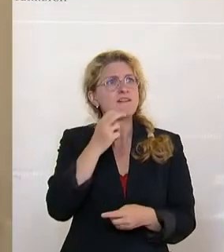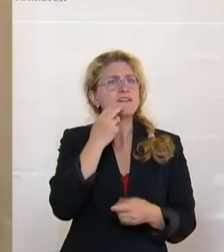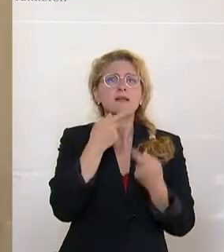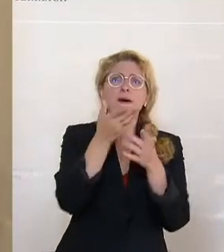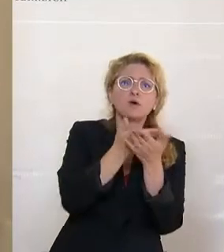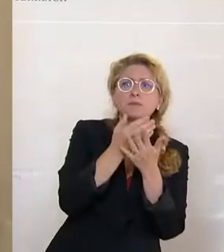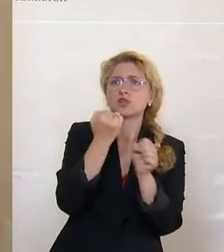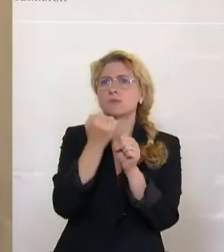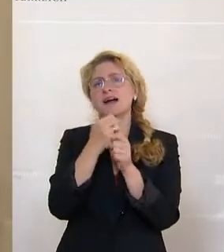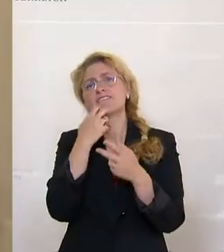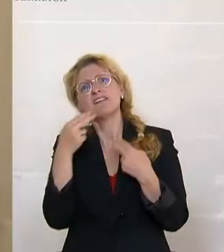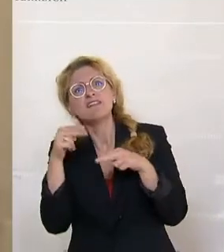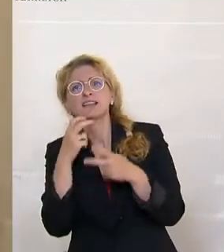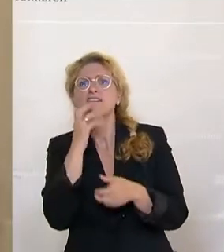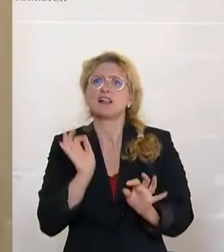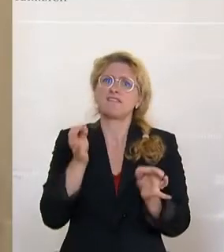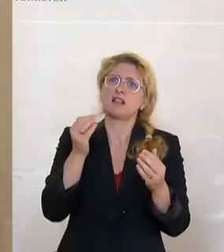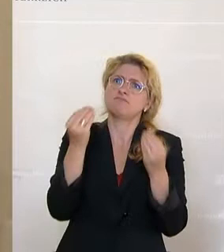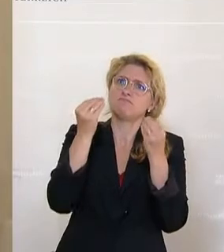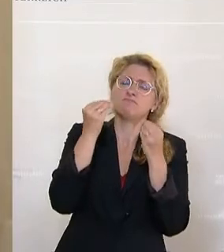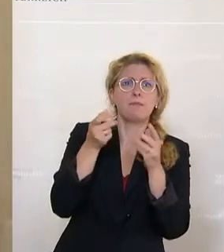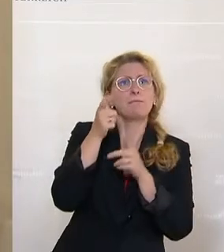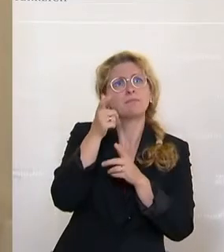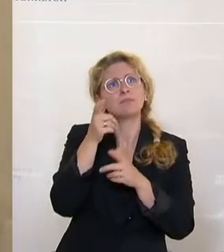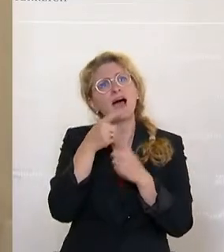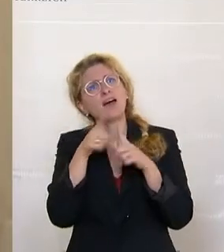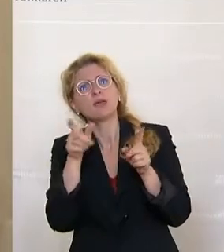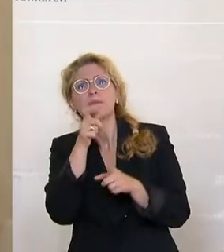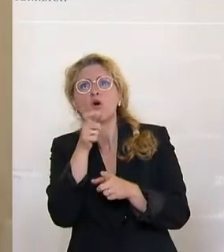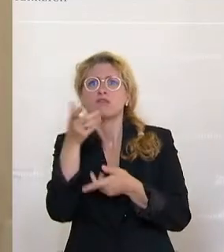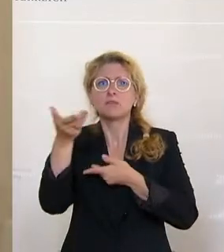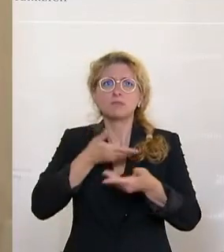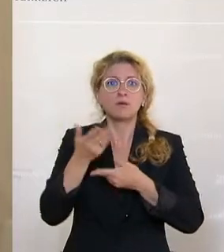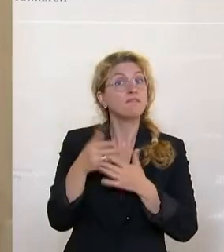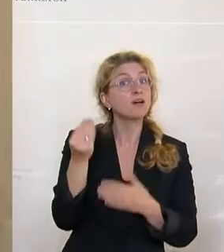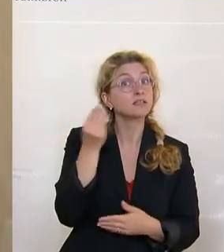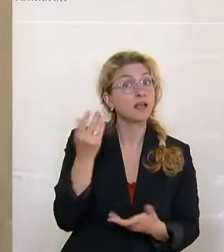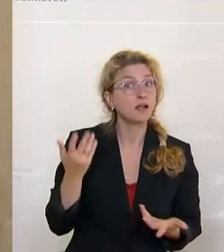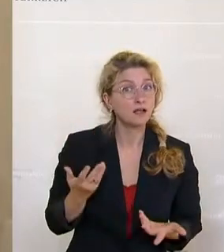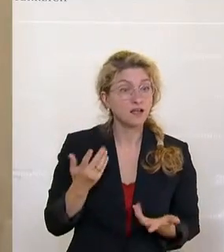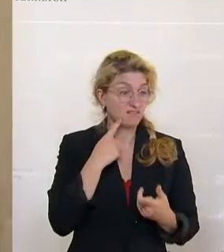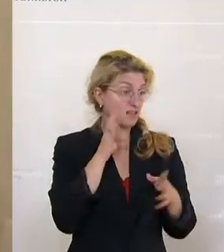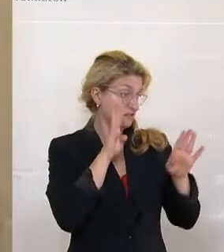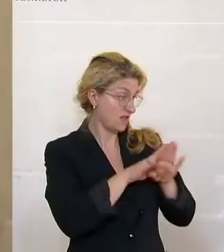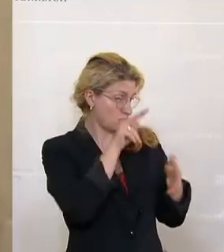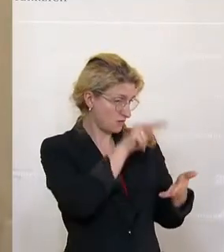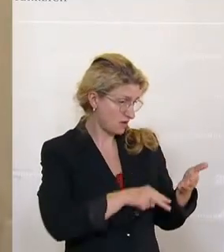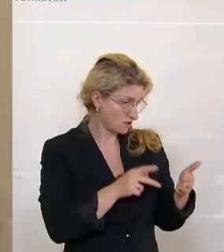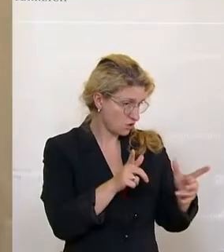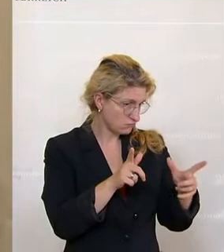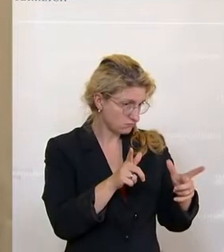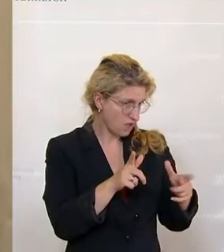vorzunehmen, hier weiterzukommen, die sich qualifizieren wollen für zukünftige Berufe? Die lernen das weiterhin, wenn sie die Zeitung lesen, aus dem U-Ausschuss berichtet